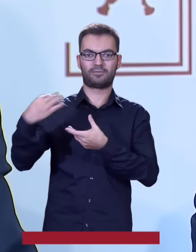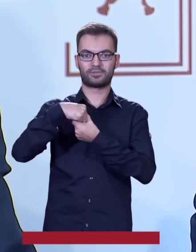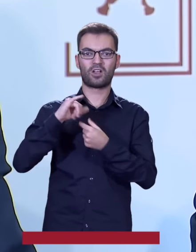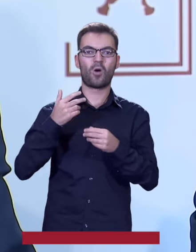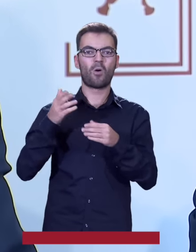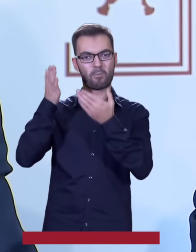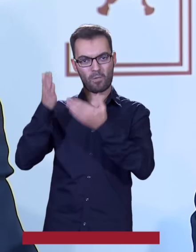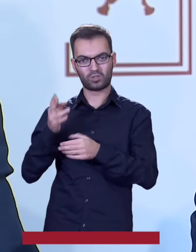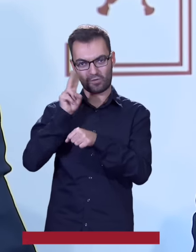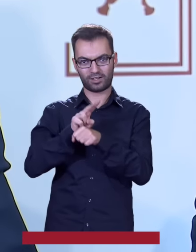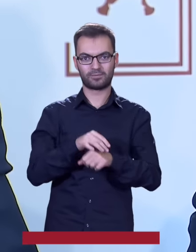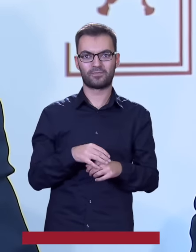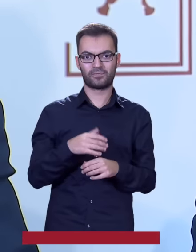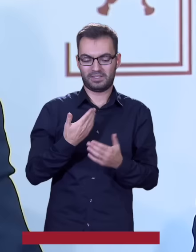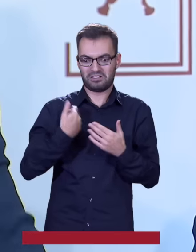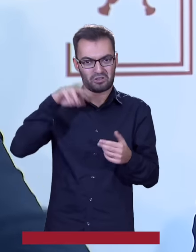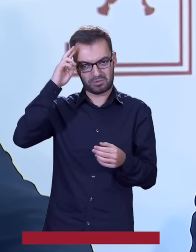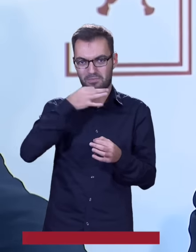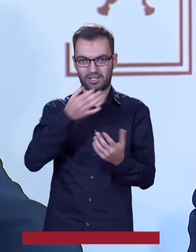żadnego zgłoszenia, więc nie rozumiem tego pytania.